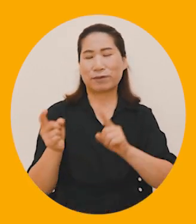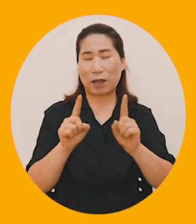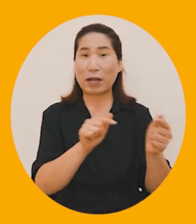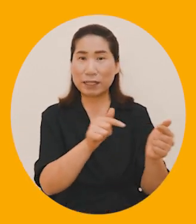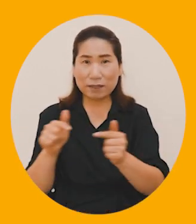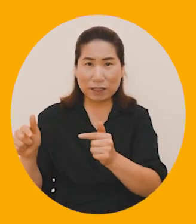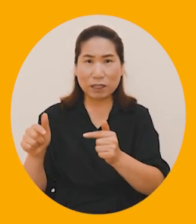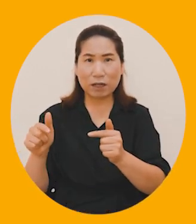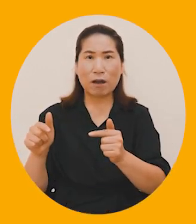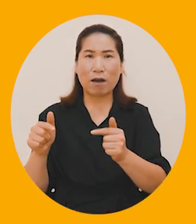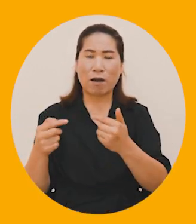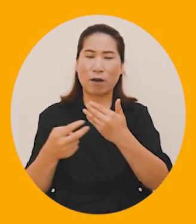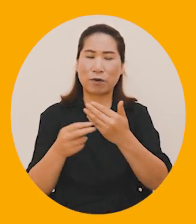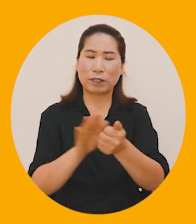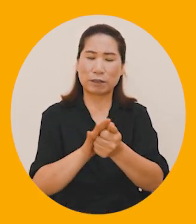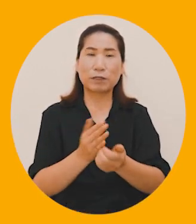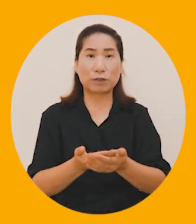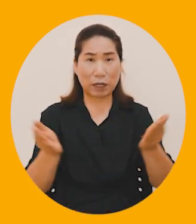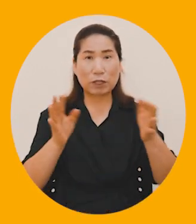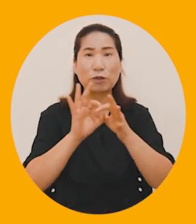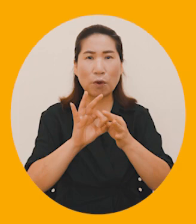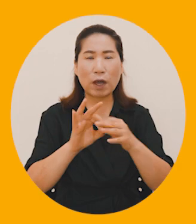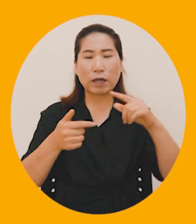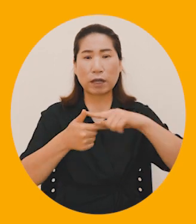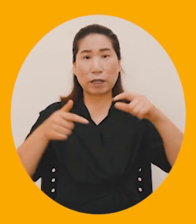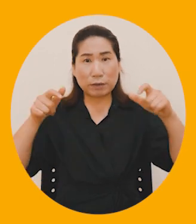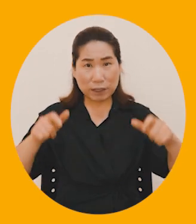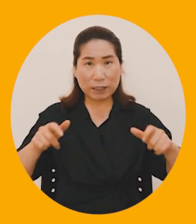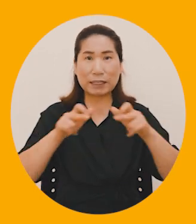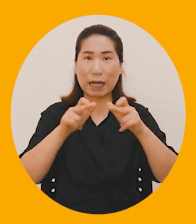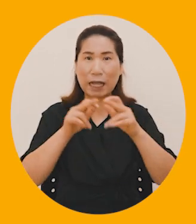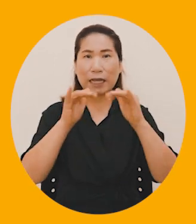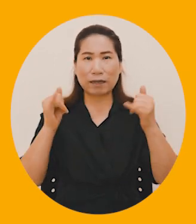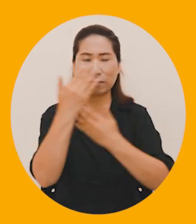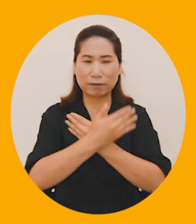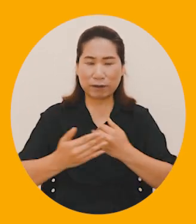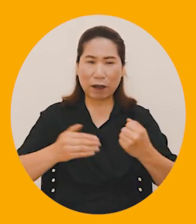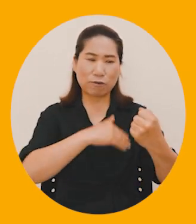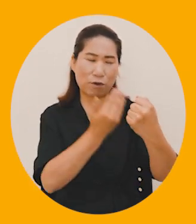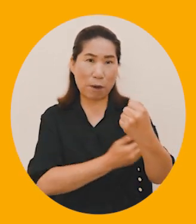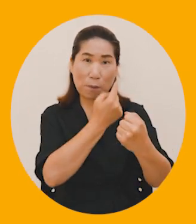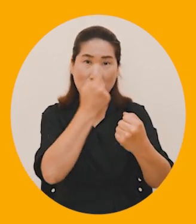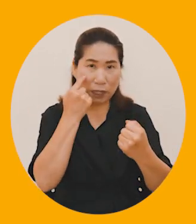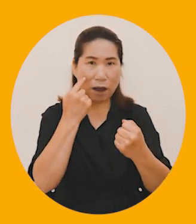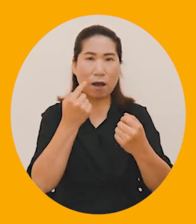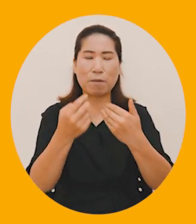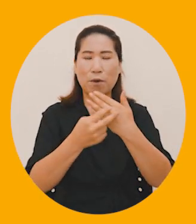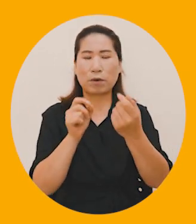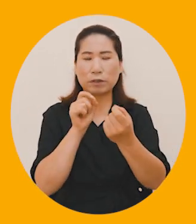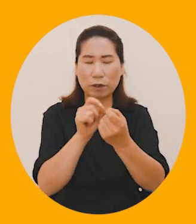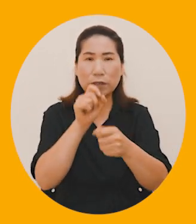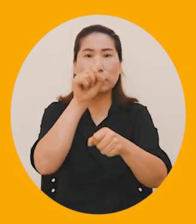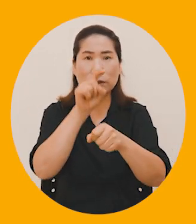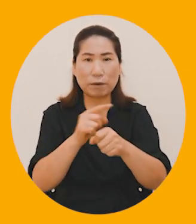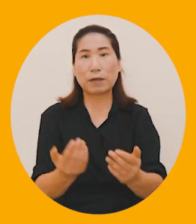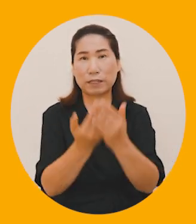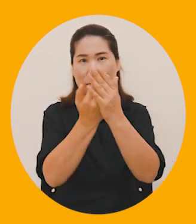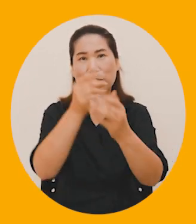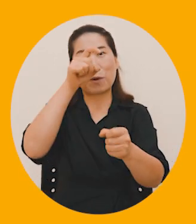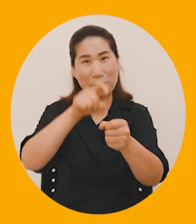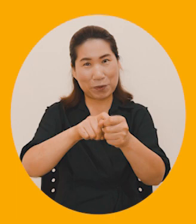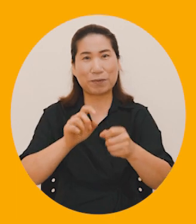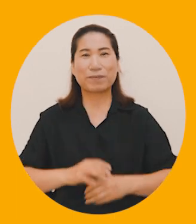등 의료 서비스 제공 등을 통해 경상남도 지역장애인의 건강권 보장 및 의료 접근성 개선을 목표로 하고